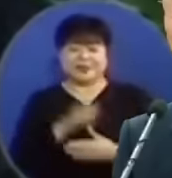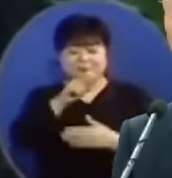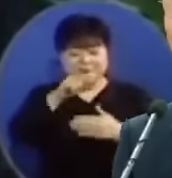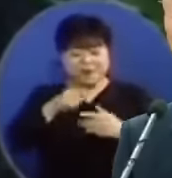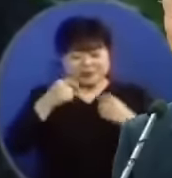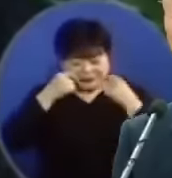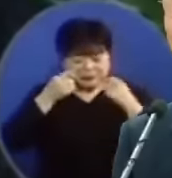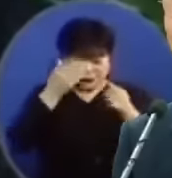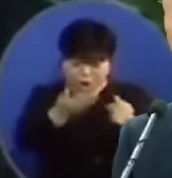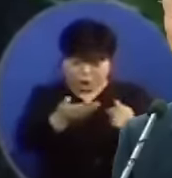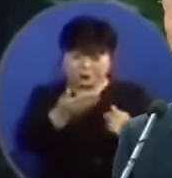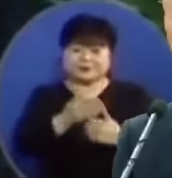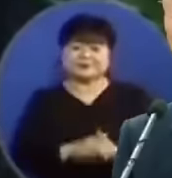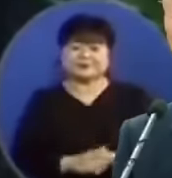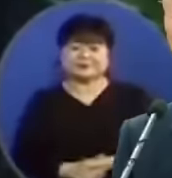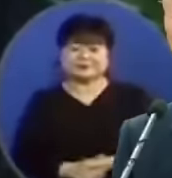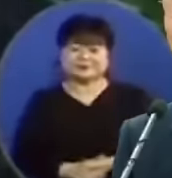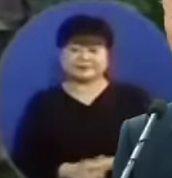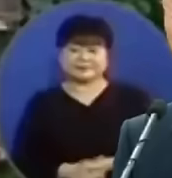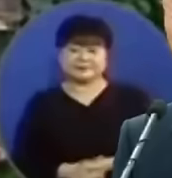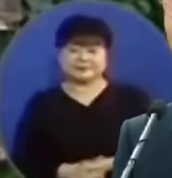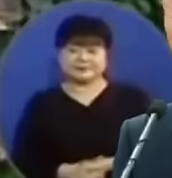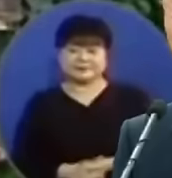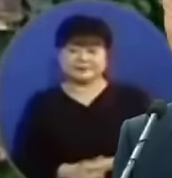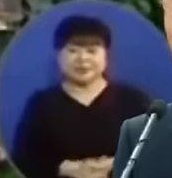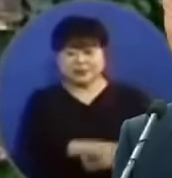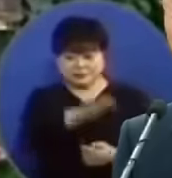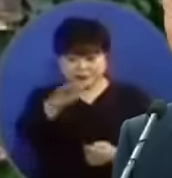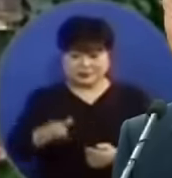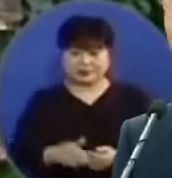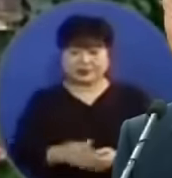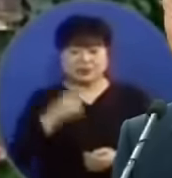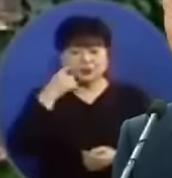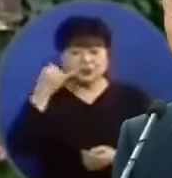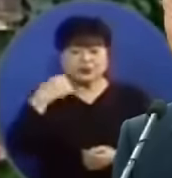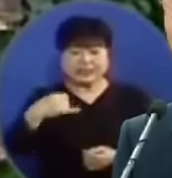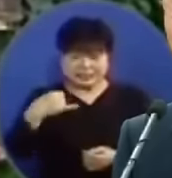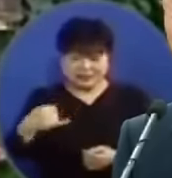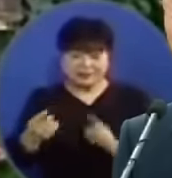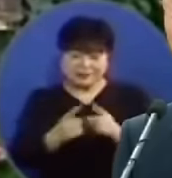마음을 즐겁게 만들어주는 것입니다. 우리가 부모 자식 간에